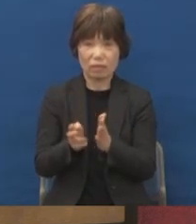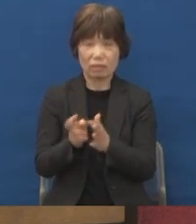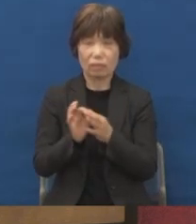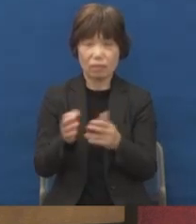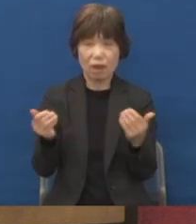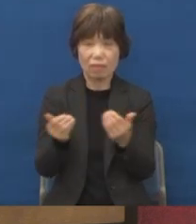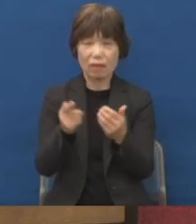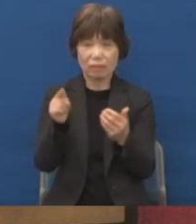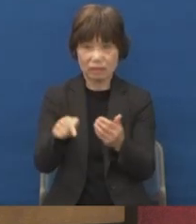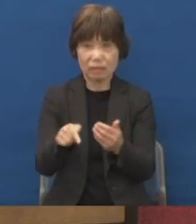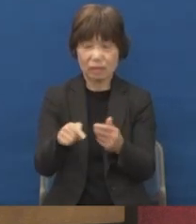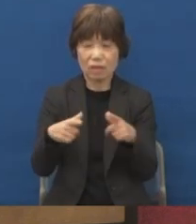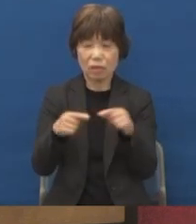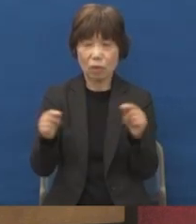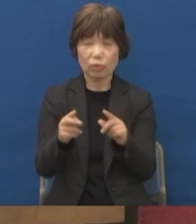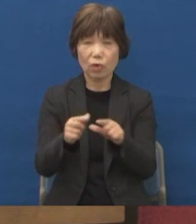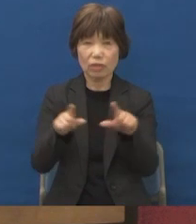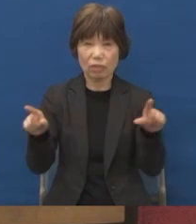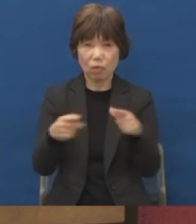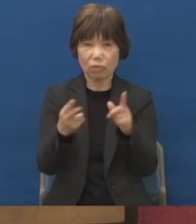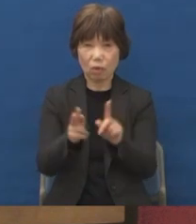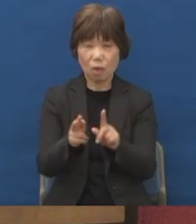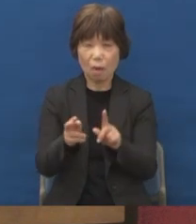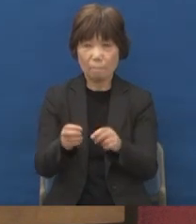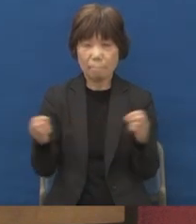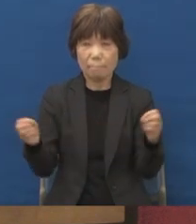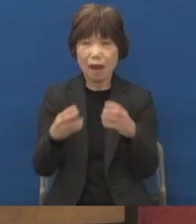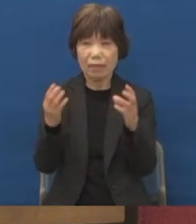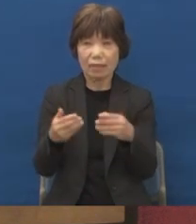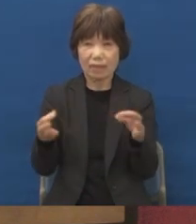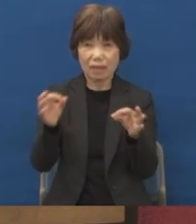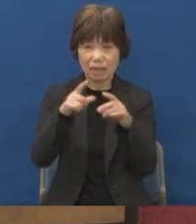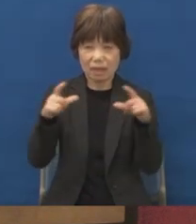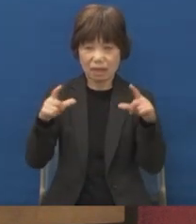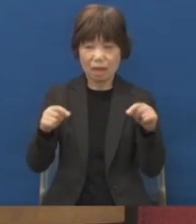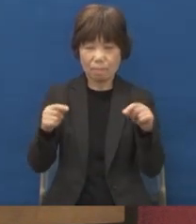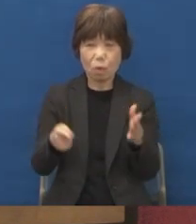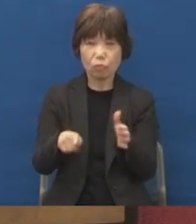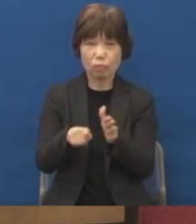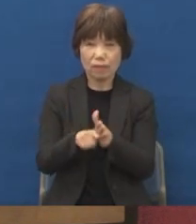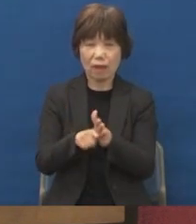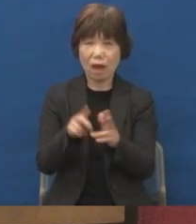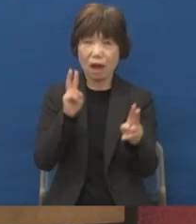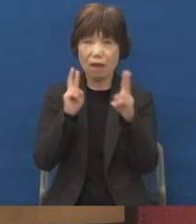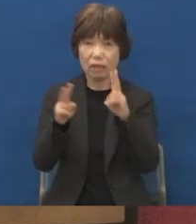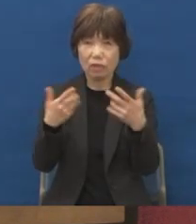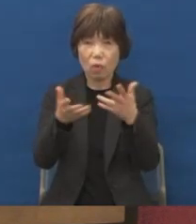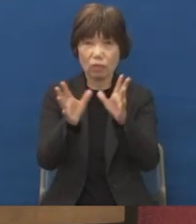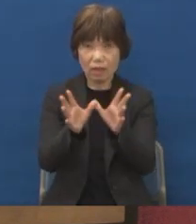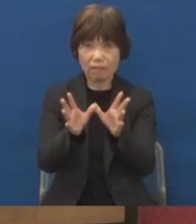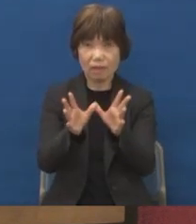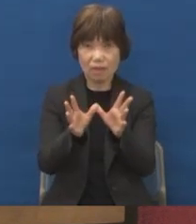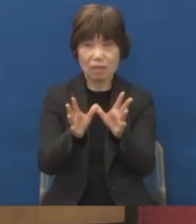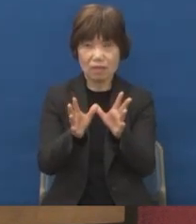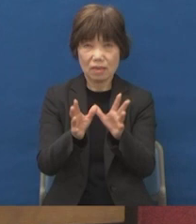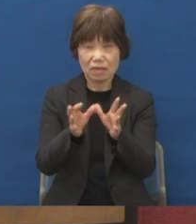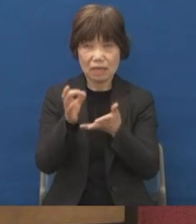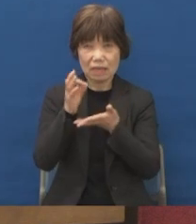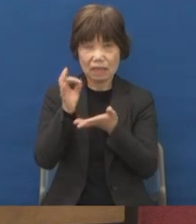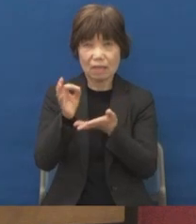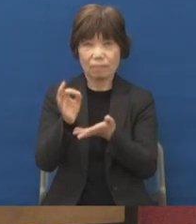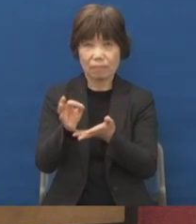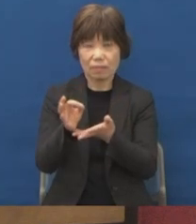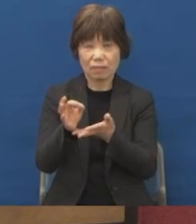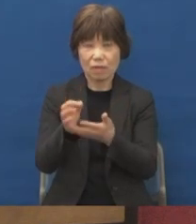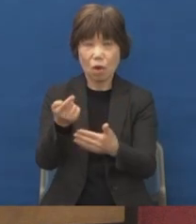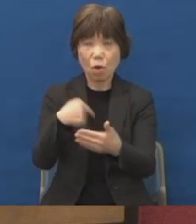党議員団提案のパーティー券も含めた企業団体献金全面禁止と裏金作りに